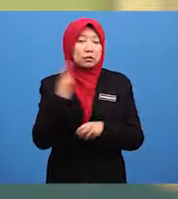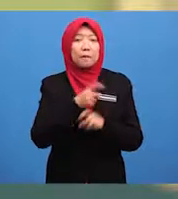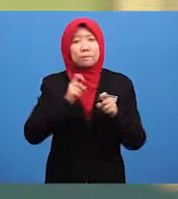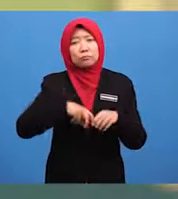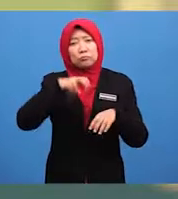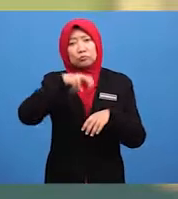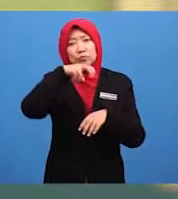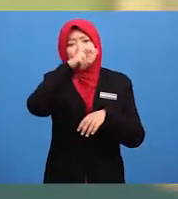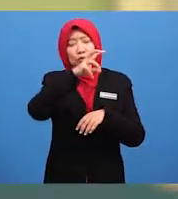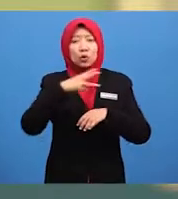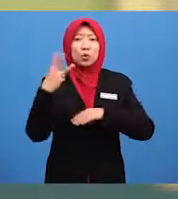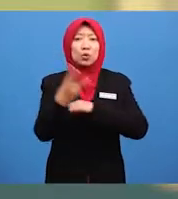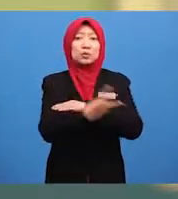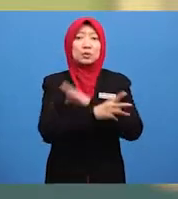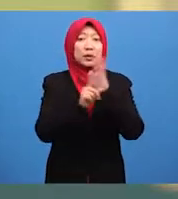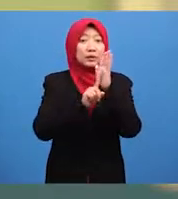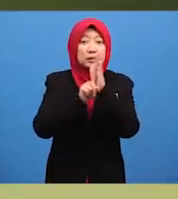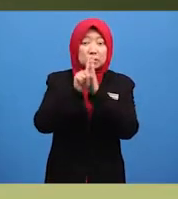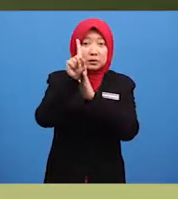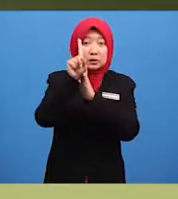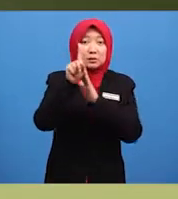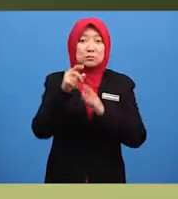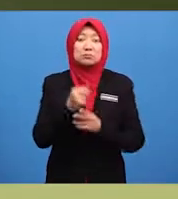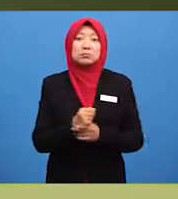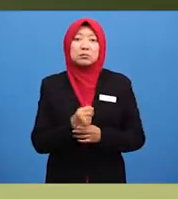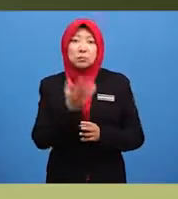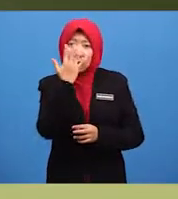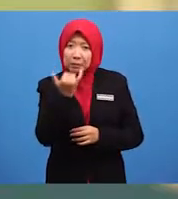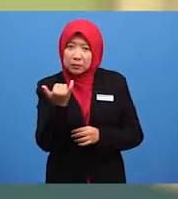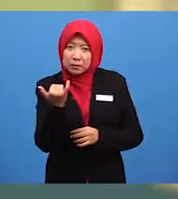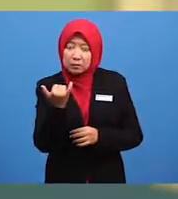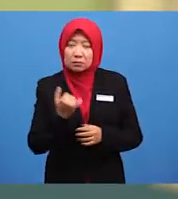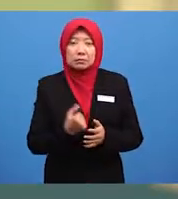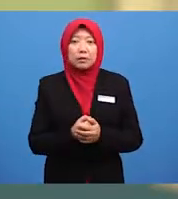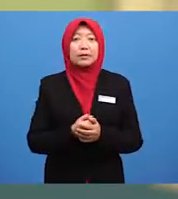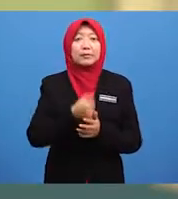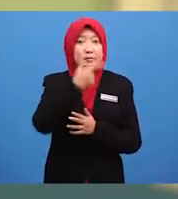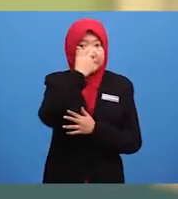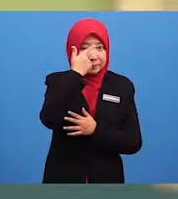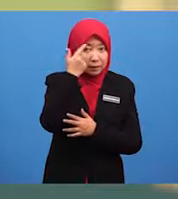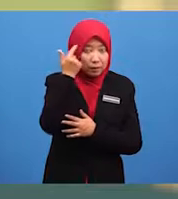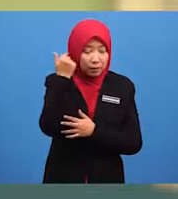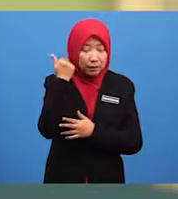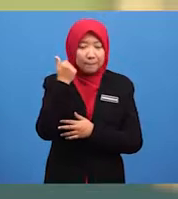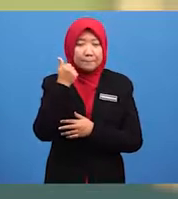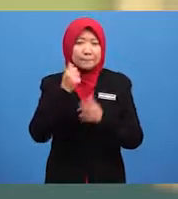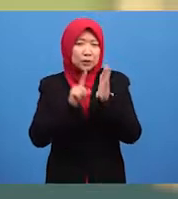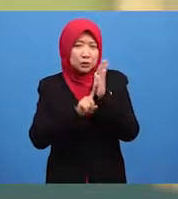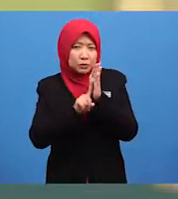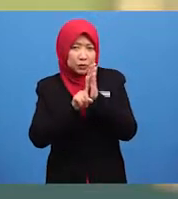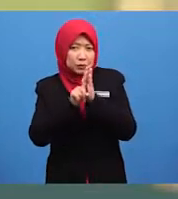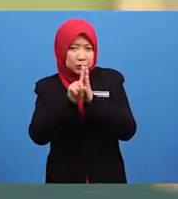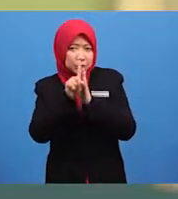mendaki ke kawasan yang agak tinggi. Kenapa agaknya? Sebab semakin tinggi air terjun